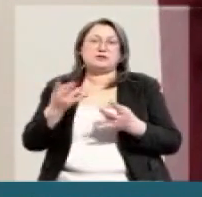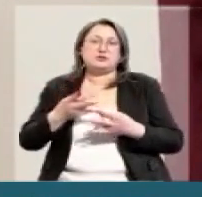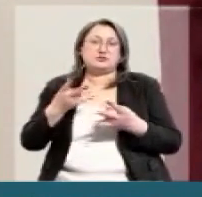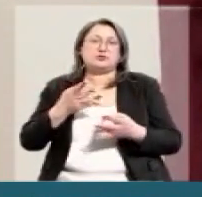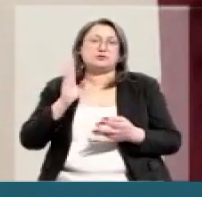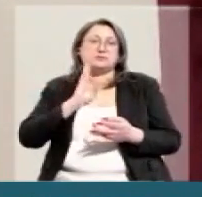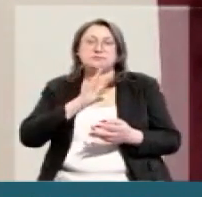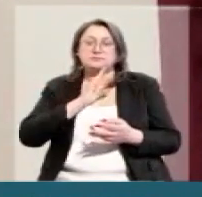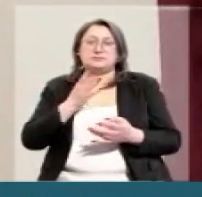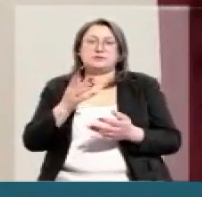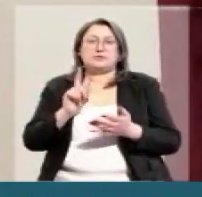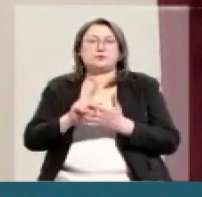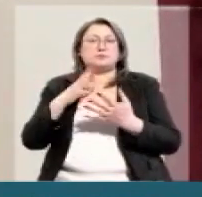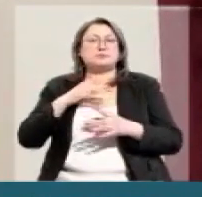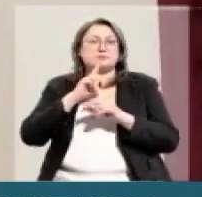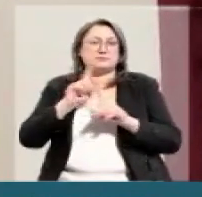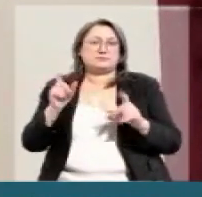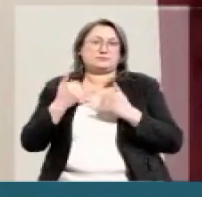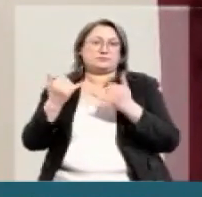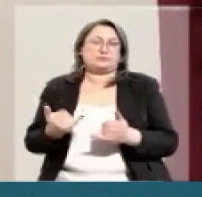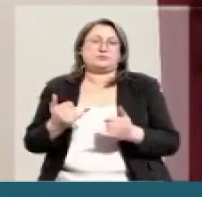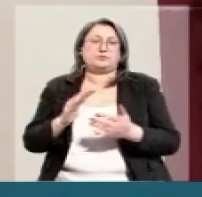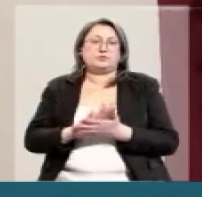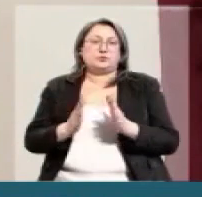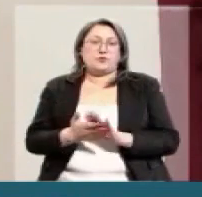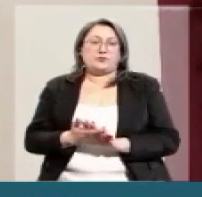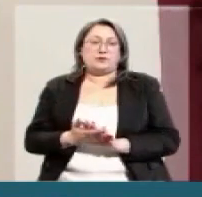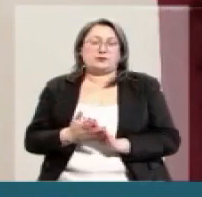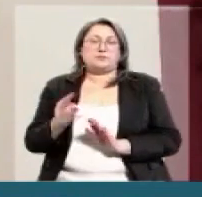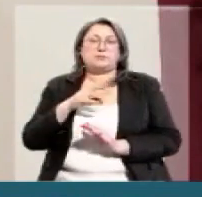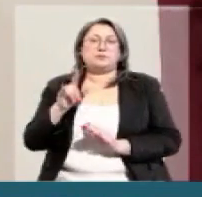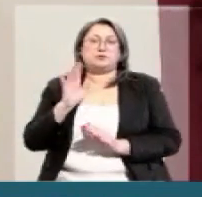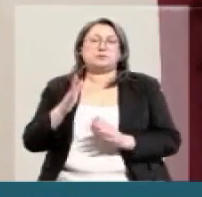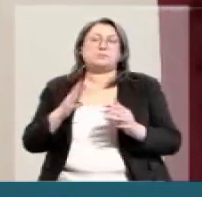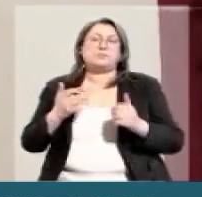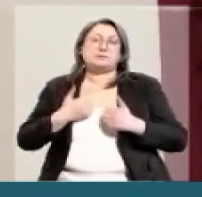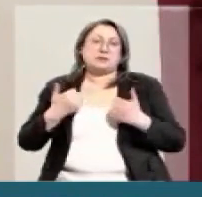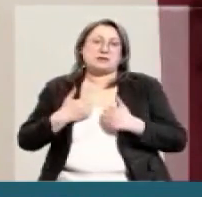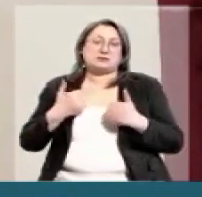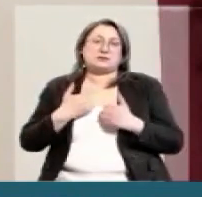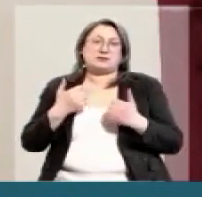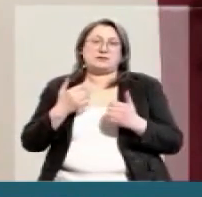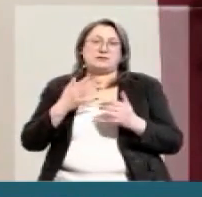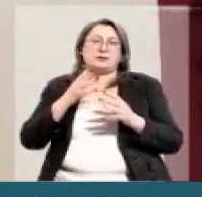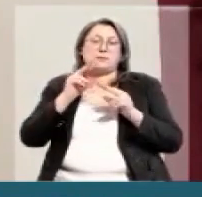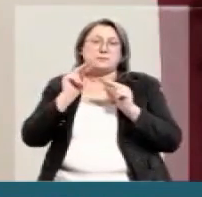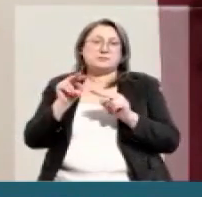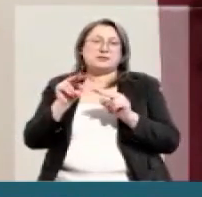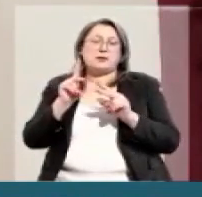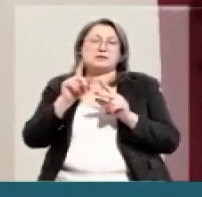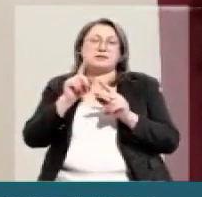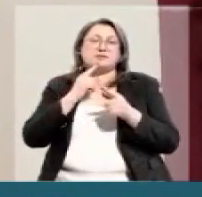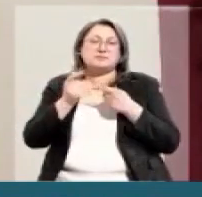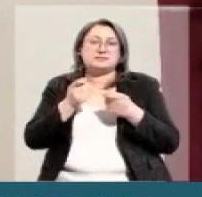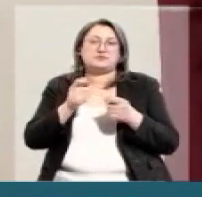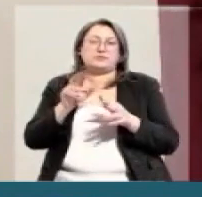қажет. Қолдан келгенше бақылауда ұстауға тырысамыз. Театрларымыздың өзінде афиша сәйкес қойылымдар болады. Кроме того, в театрах города пройдут